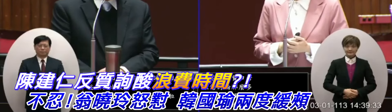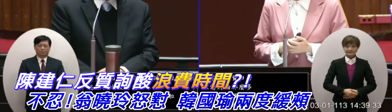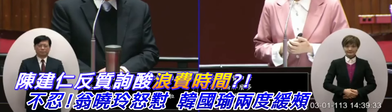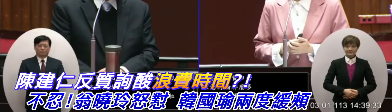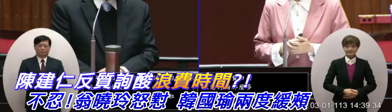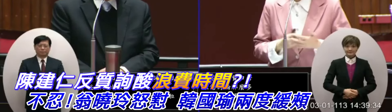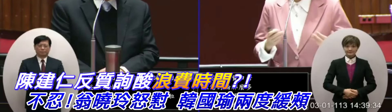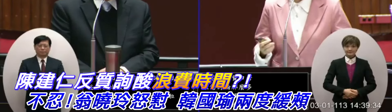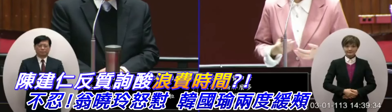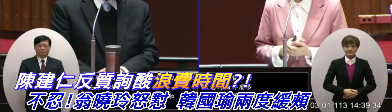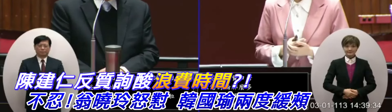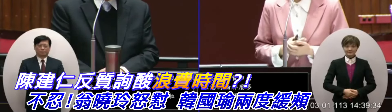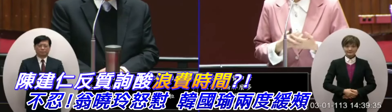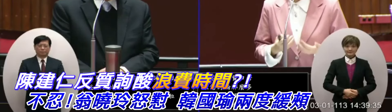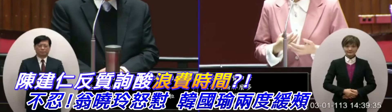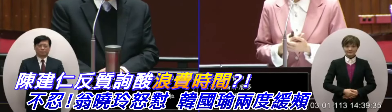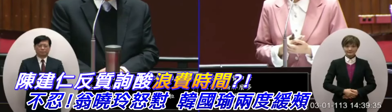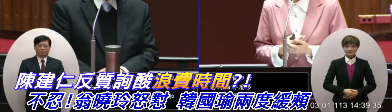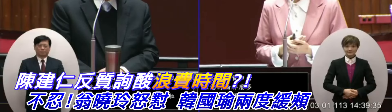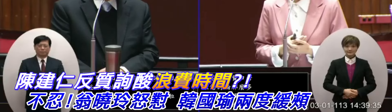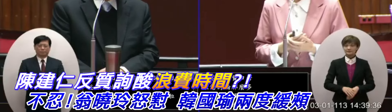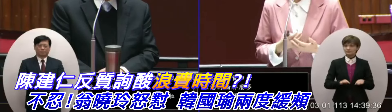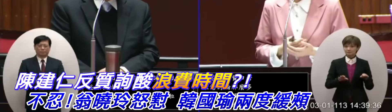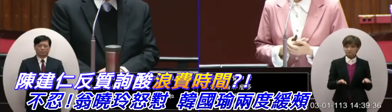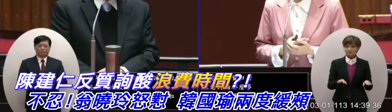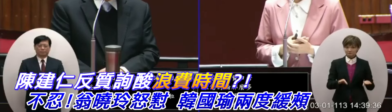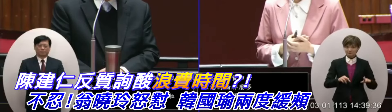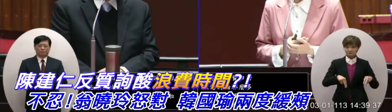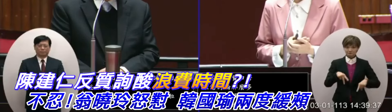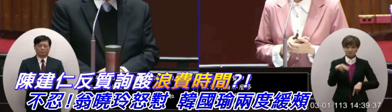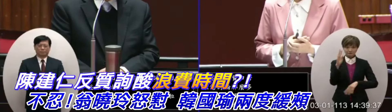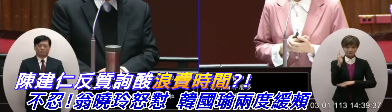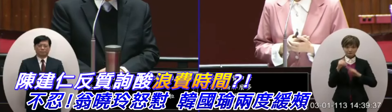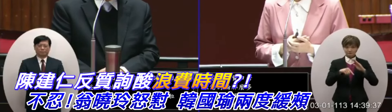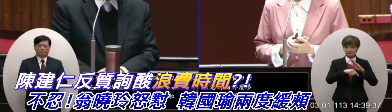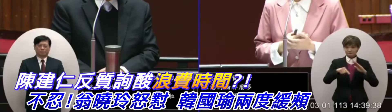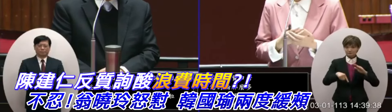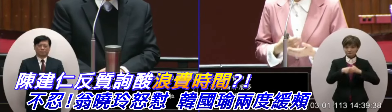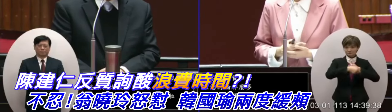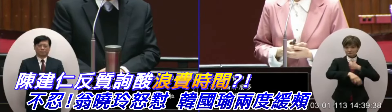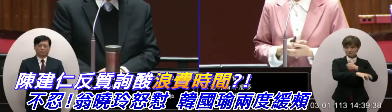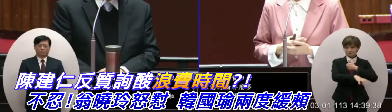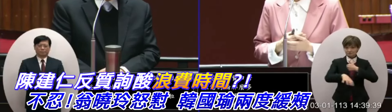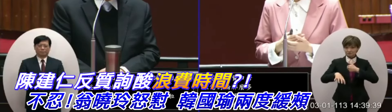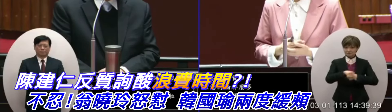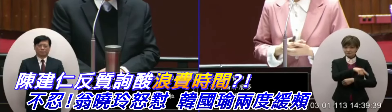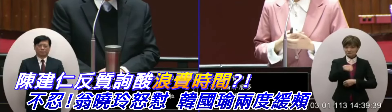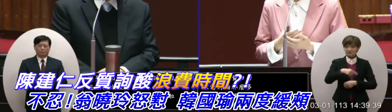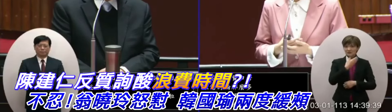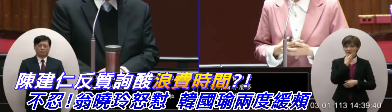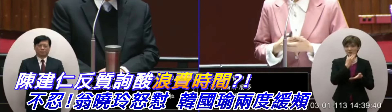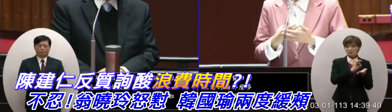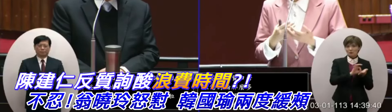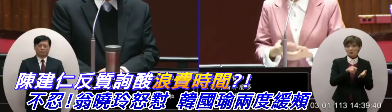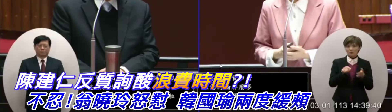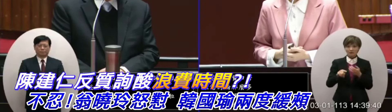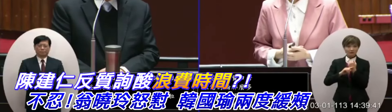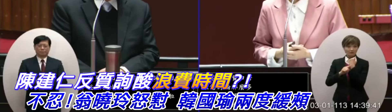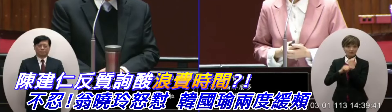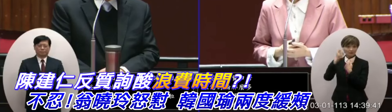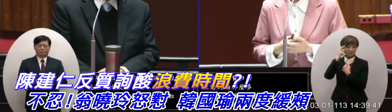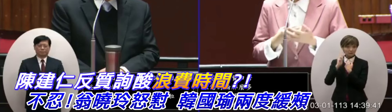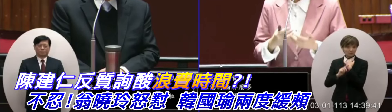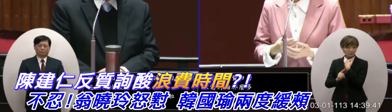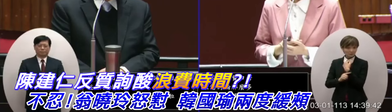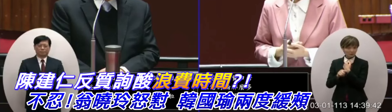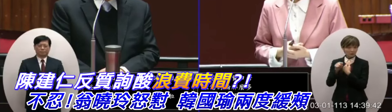所以我不希望看到我们现在的行政院的各部会，你们在利用宪法上、法律上或行政上